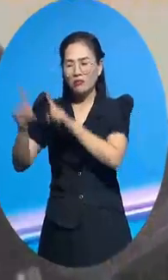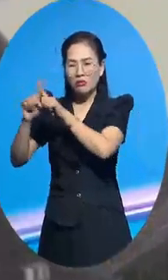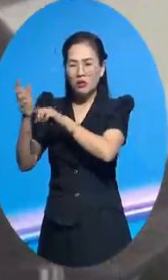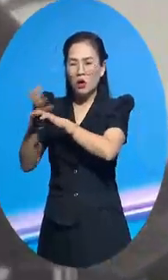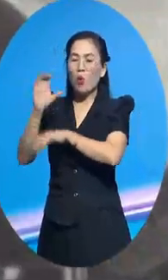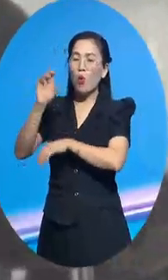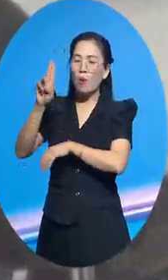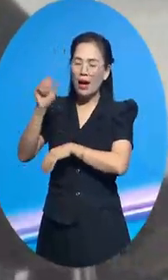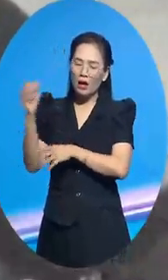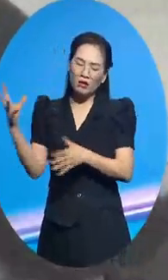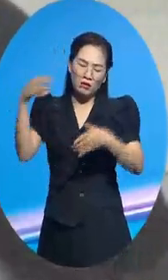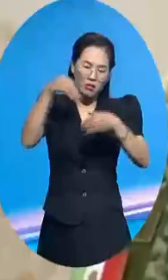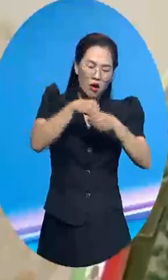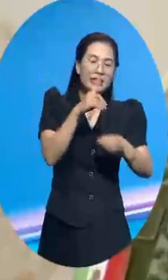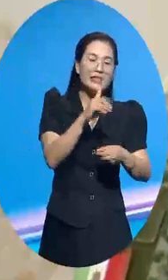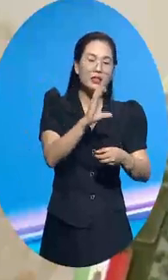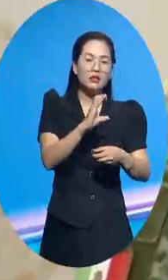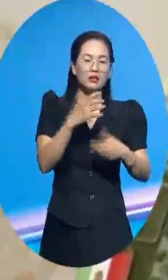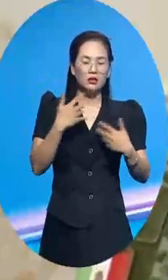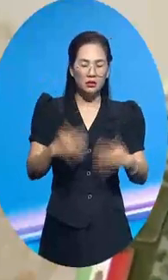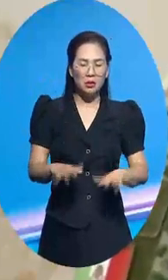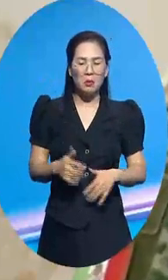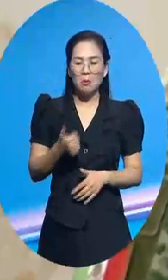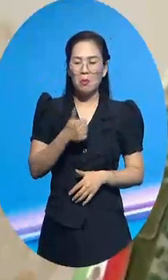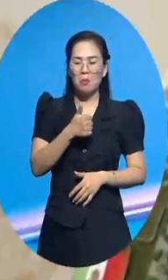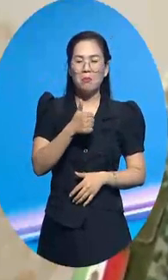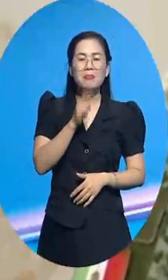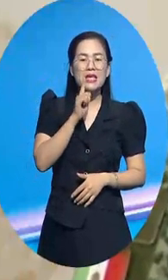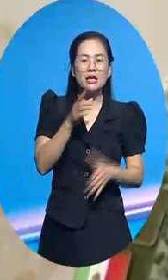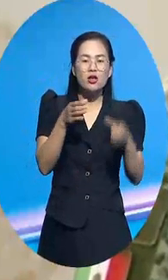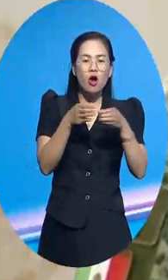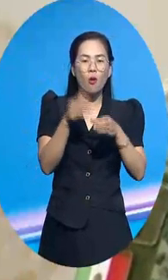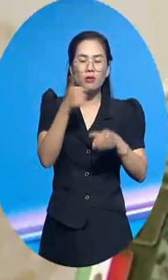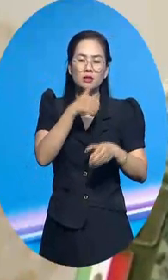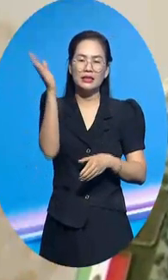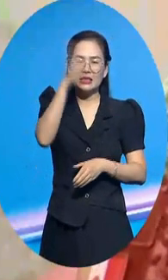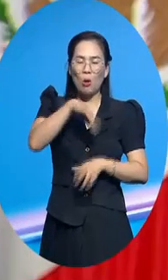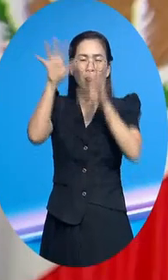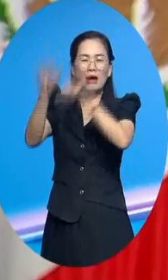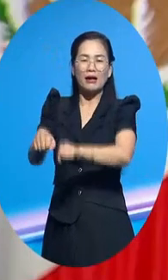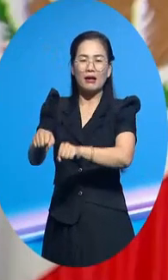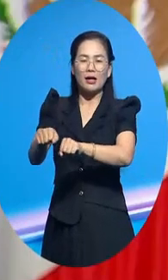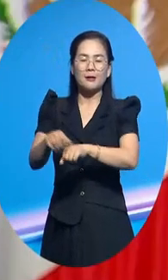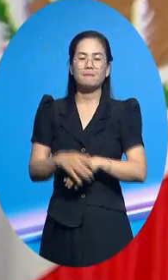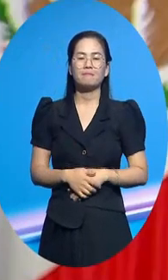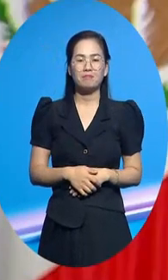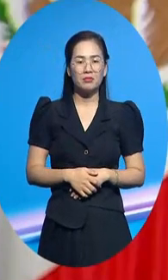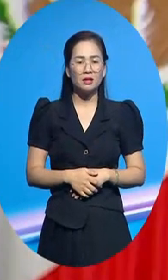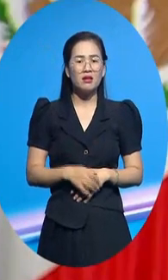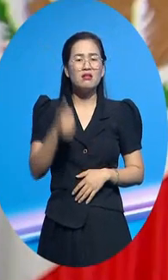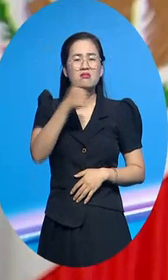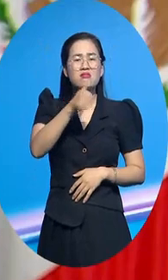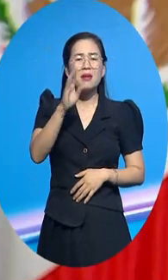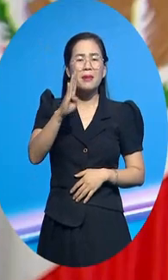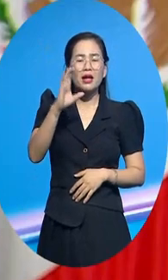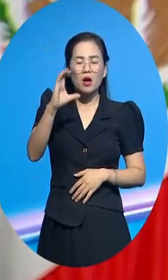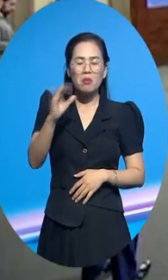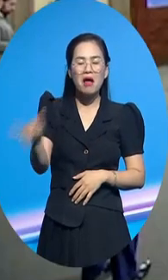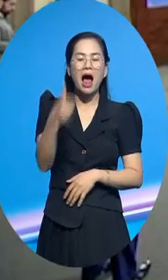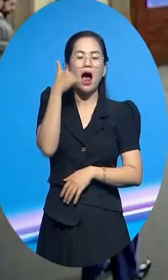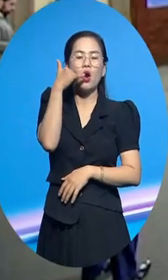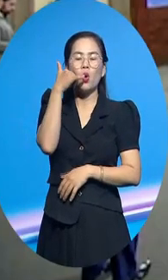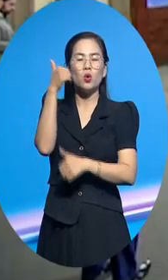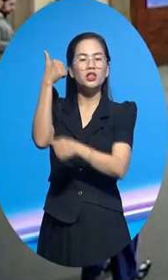Cuba. Tuy nhiên, hai tài xế vẫn đang mất tích. Giới tư pháp cho biết, trước đó, những kẻ bắt cóc đã liên lạc với chính quyền địa